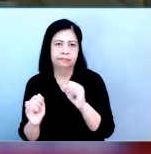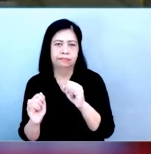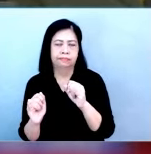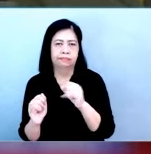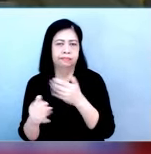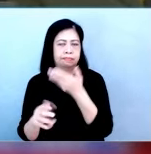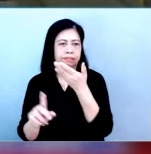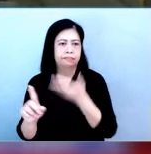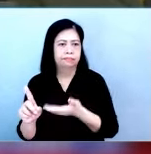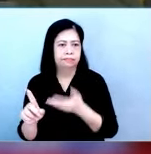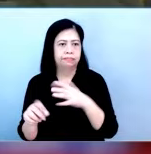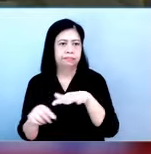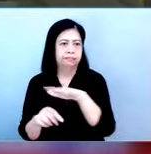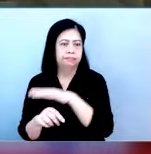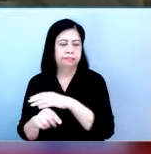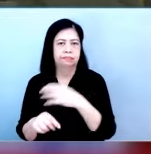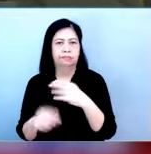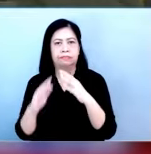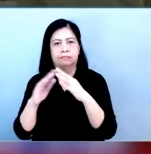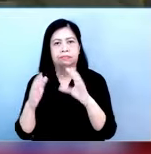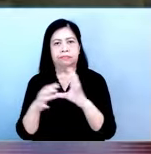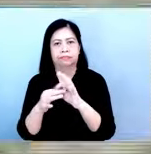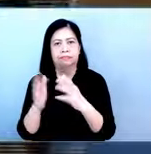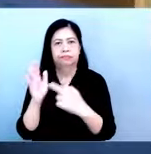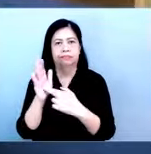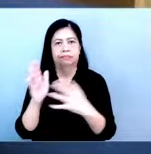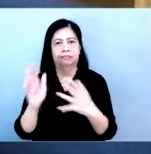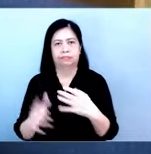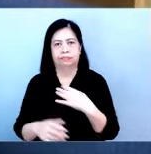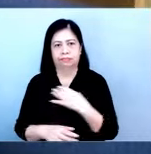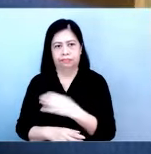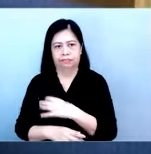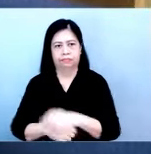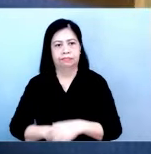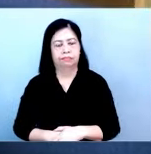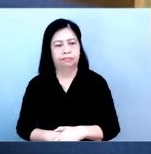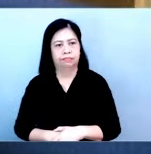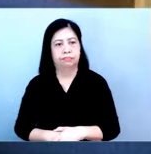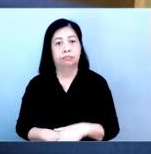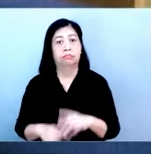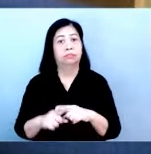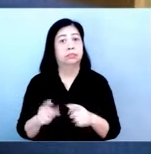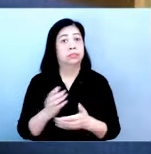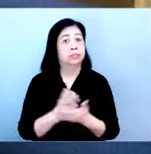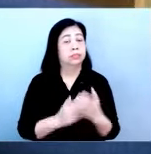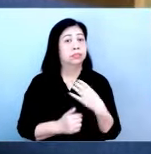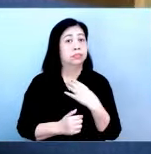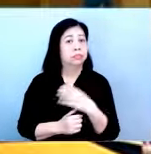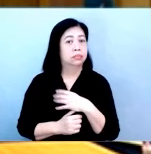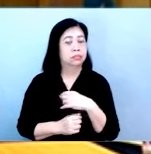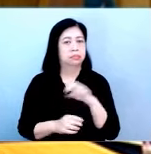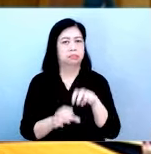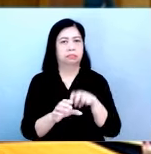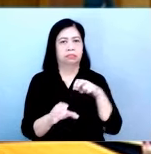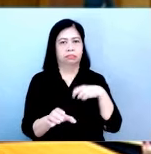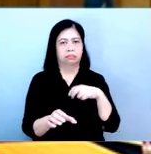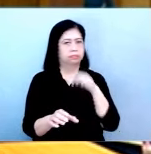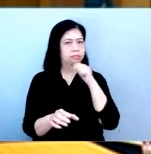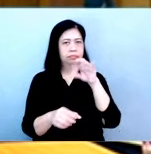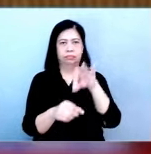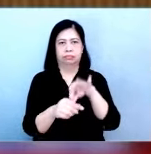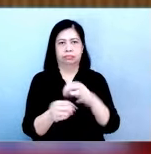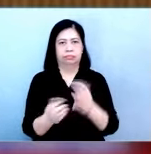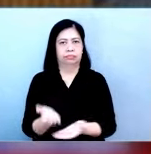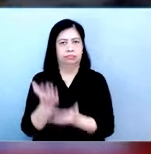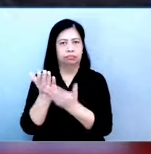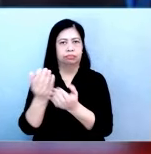integrity of the House of Representatives. Pero may ilang kongresistang nag-abstain sa pagboto sa resolution of support